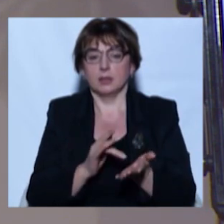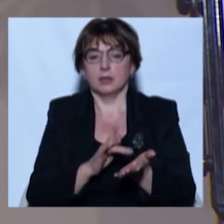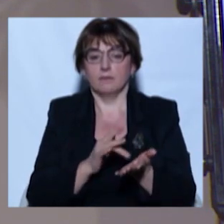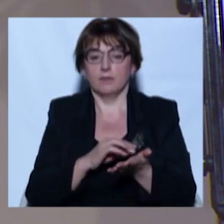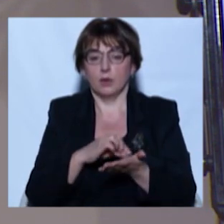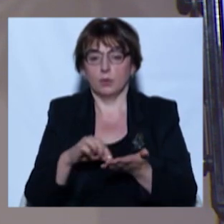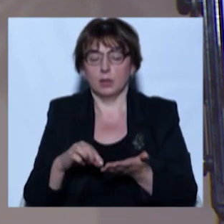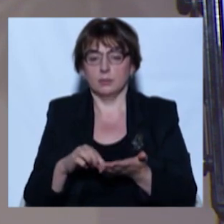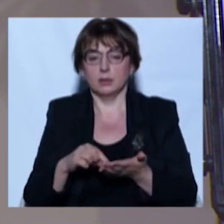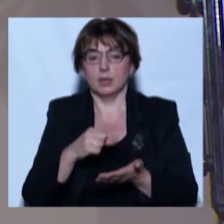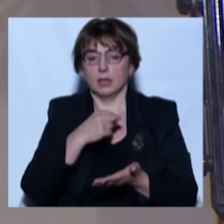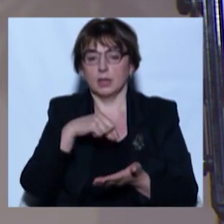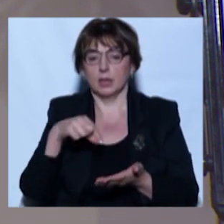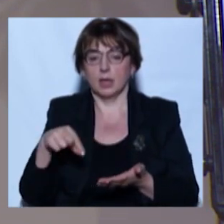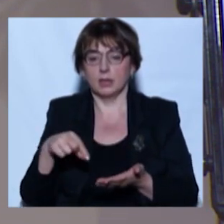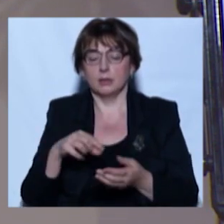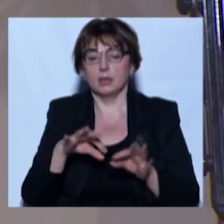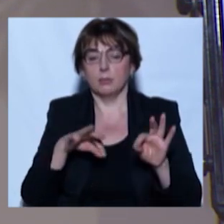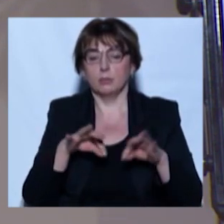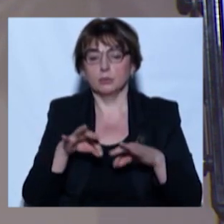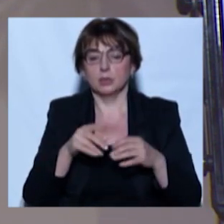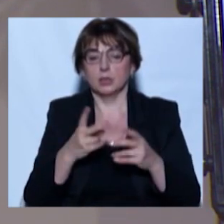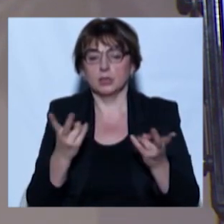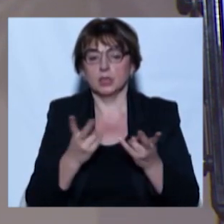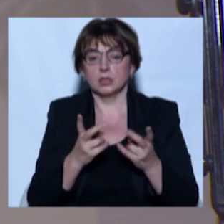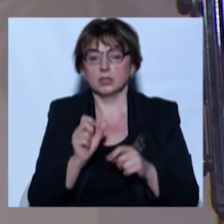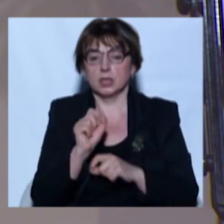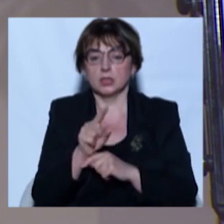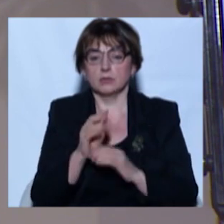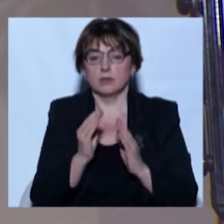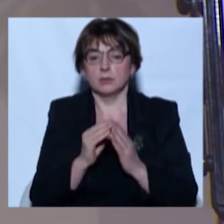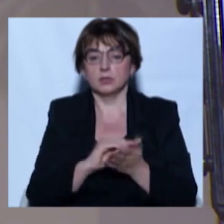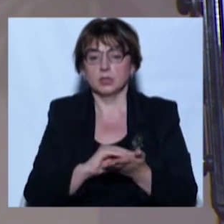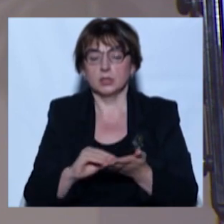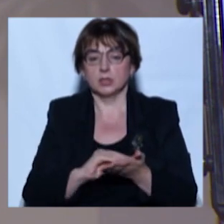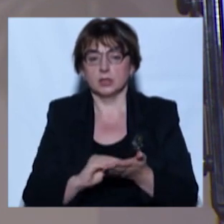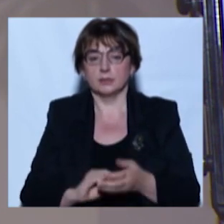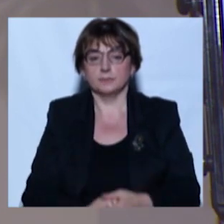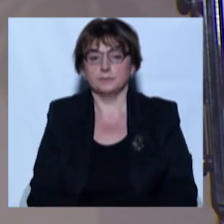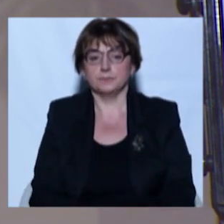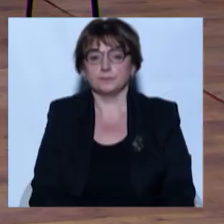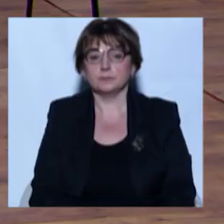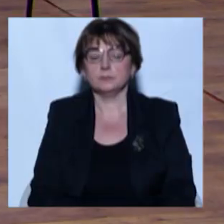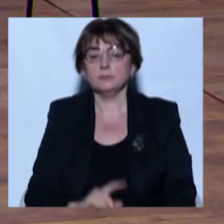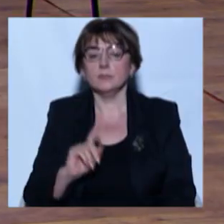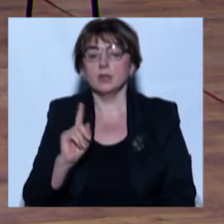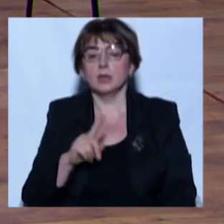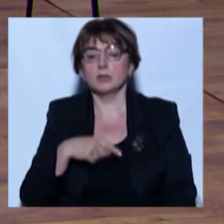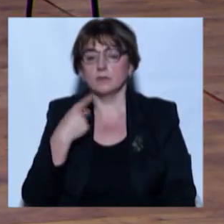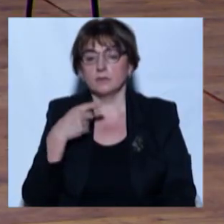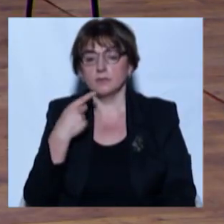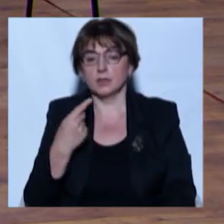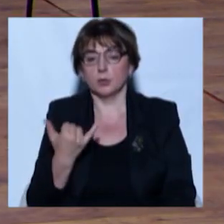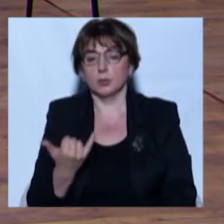სამუშაო რვეული, კალამი, ფურცელი, რადგან დაგჭირდებათ საშინაო დავალების ჩაწერა. რაზე იქნება დღეს